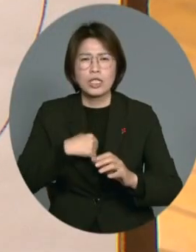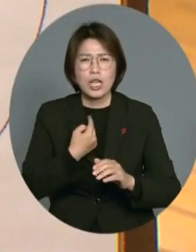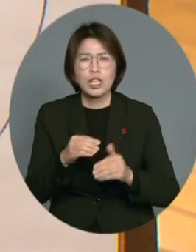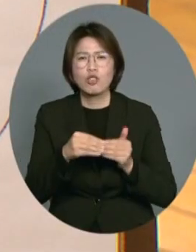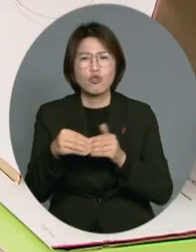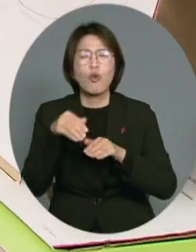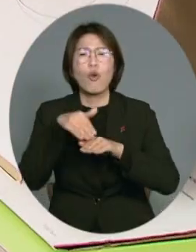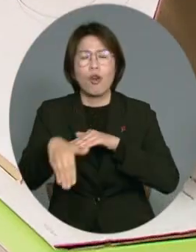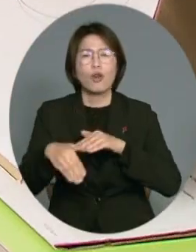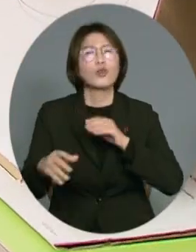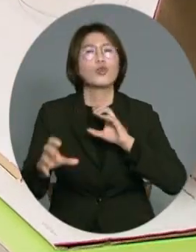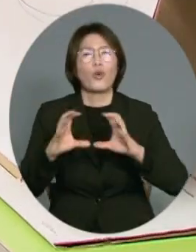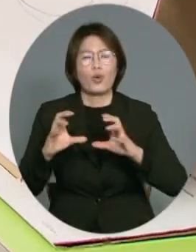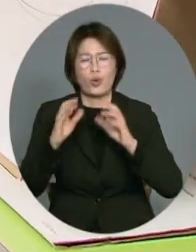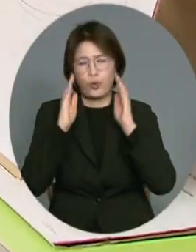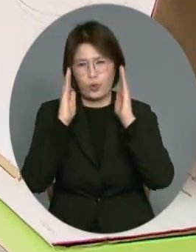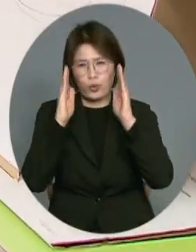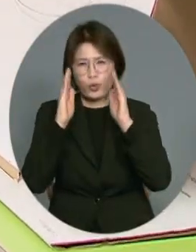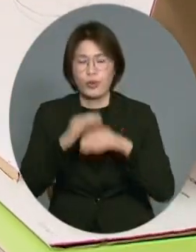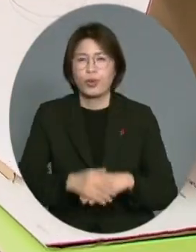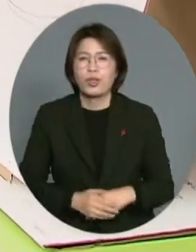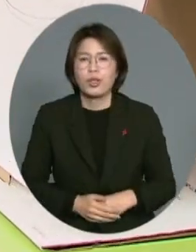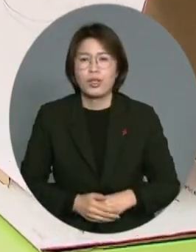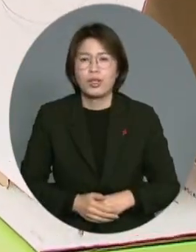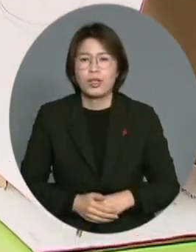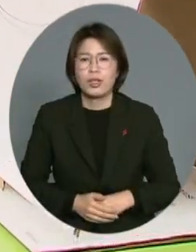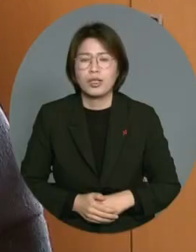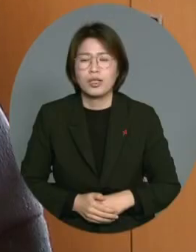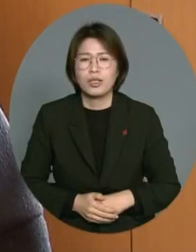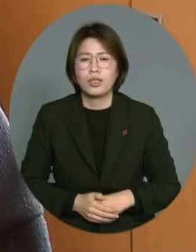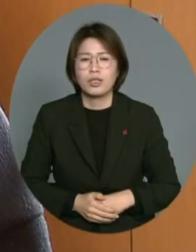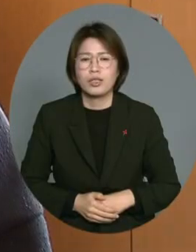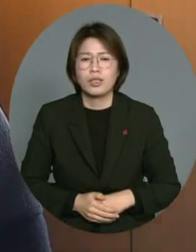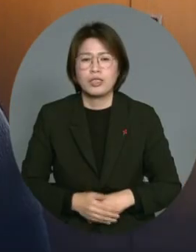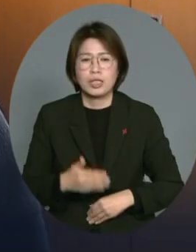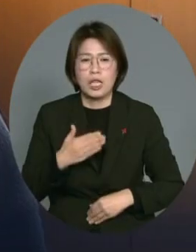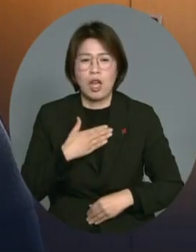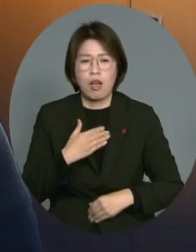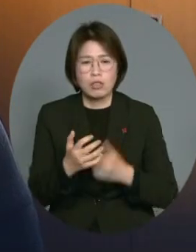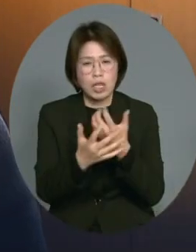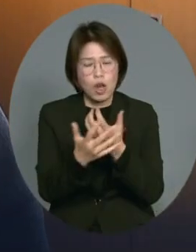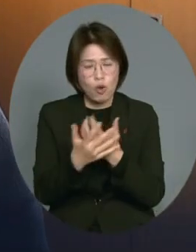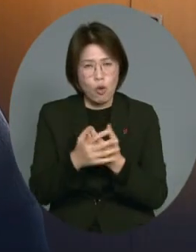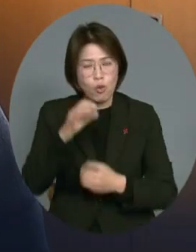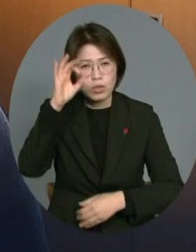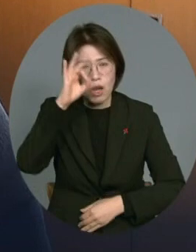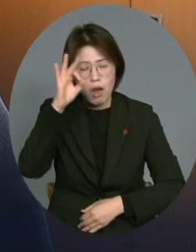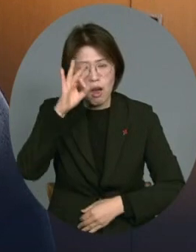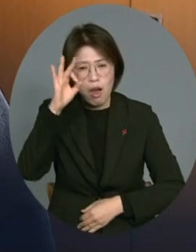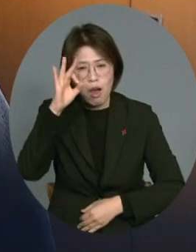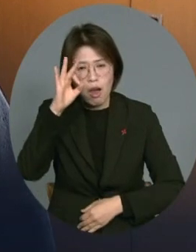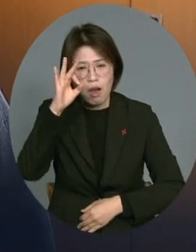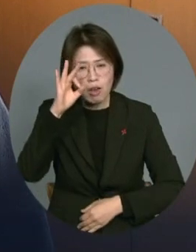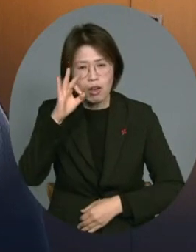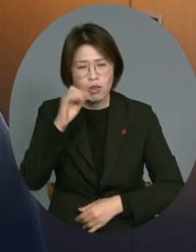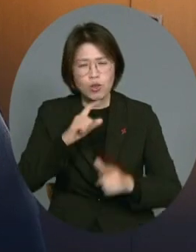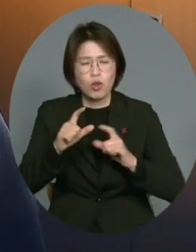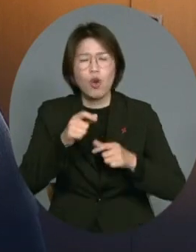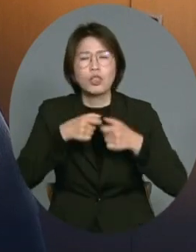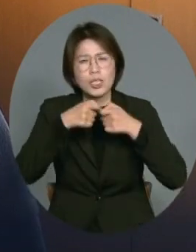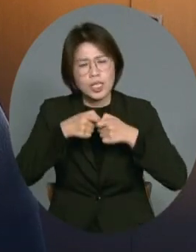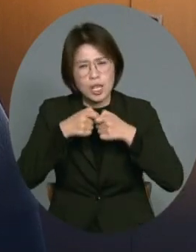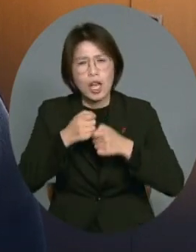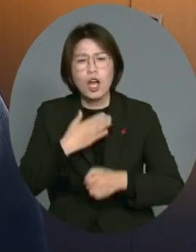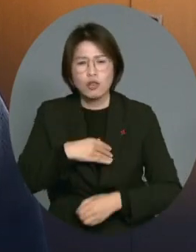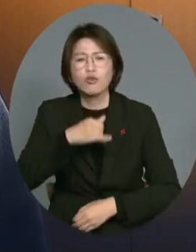주도형 토론식으로 수업을 합니다. 저희가 막 찾고 하면은 더 자세히 알 수 있고 이런